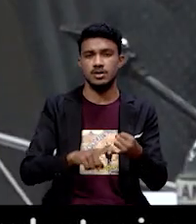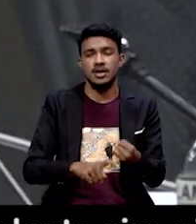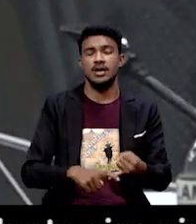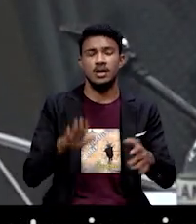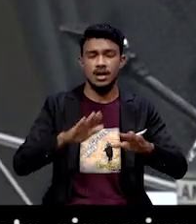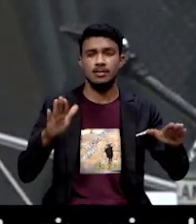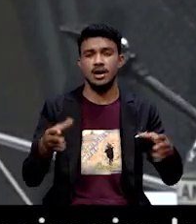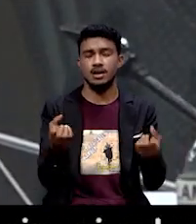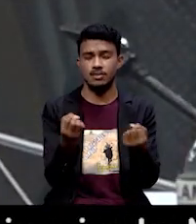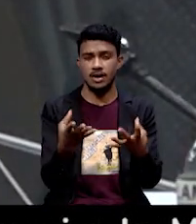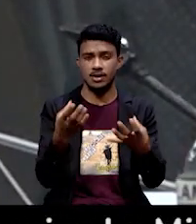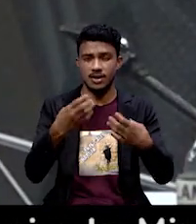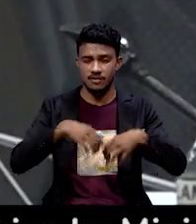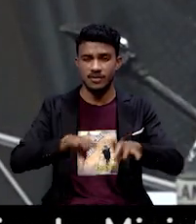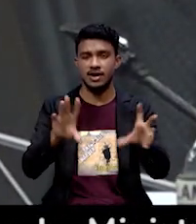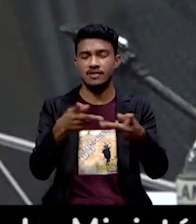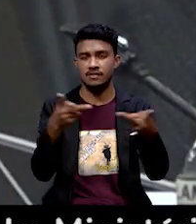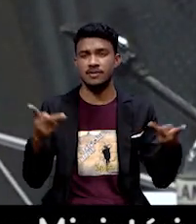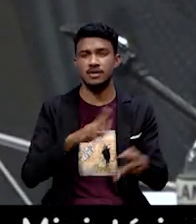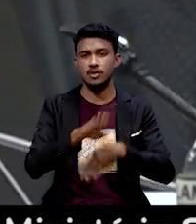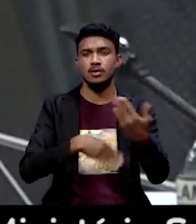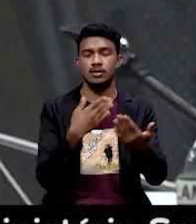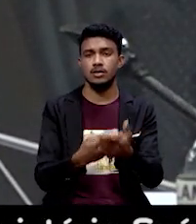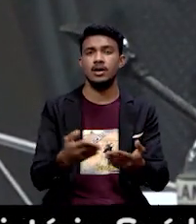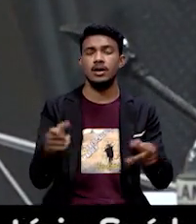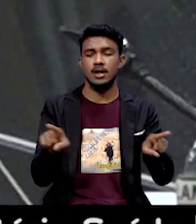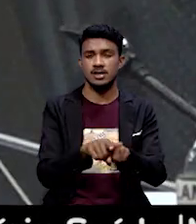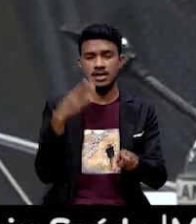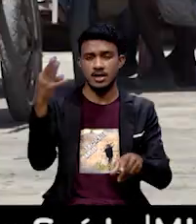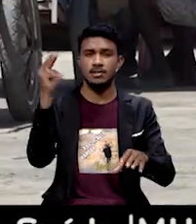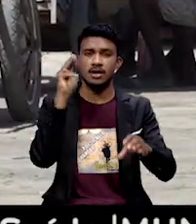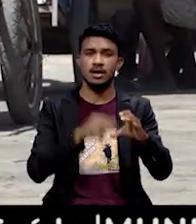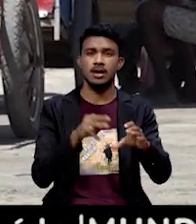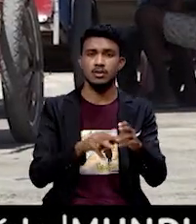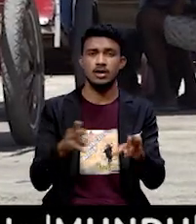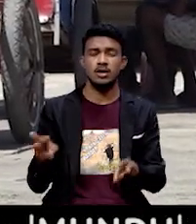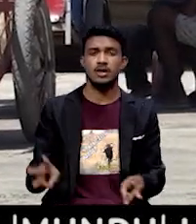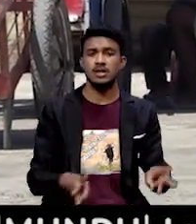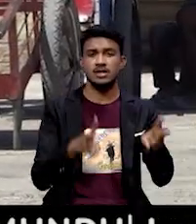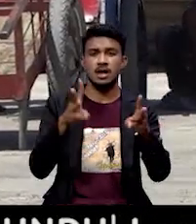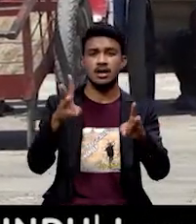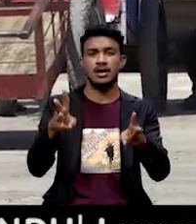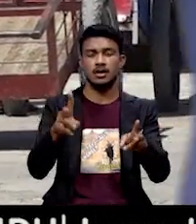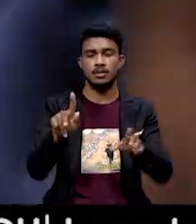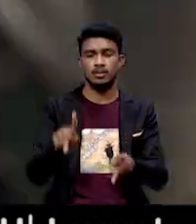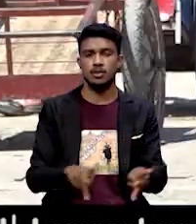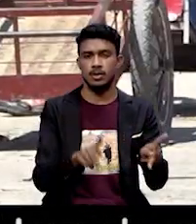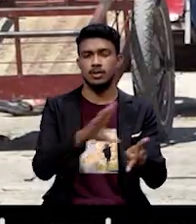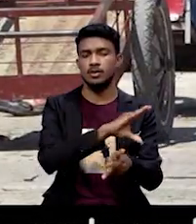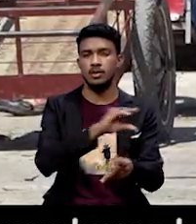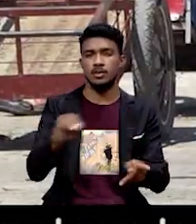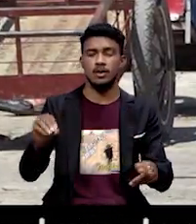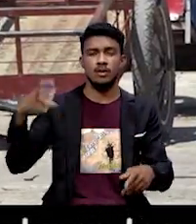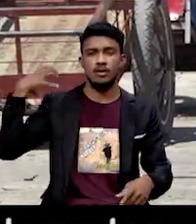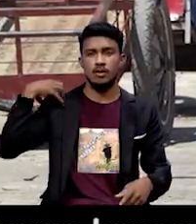hodi faang ia fating hotu, hanesang, iha merkadu, estrada protokolu, nomos iha